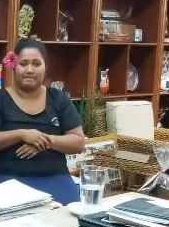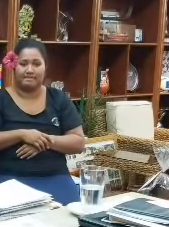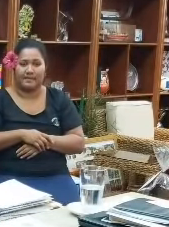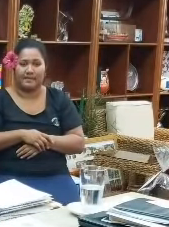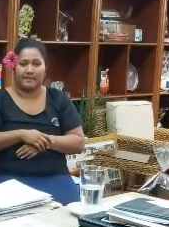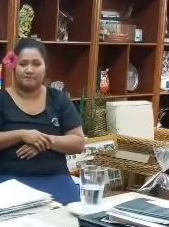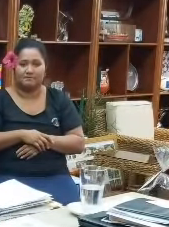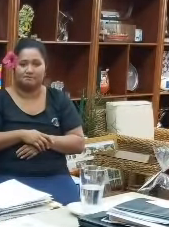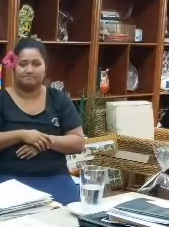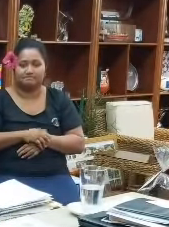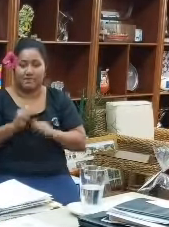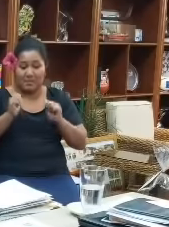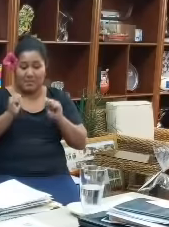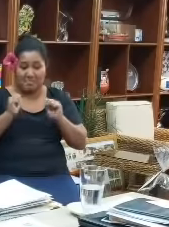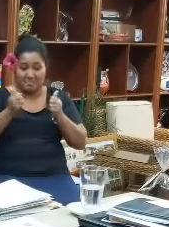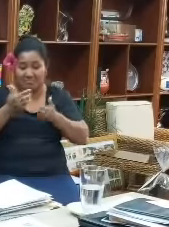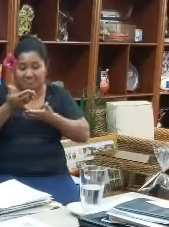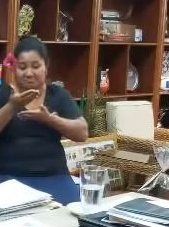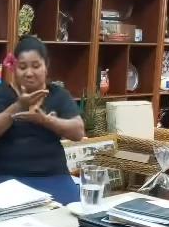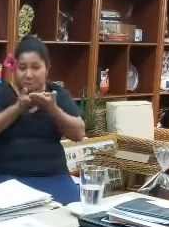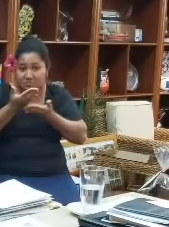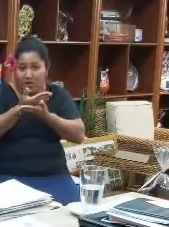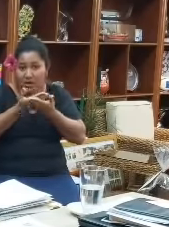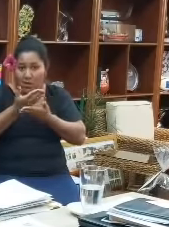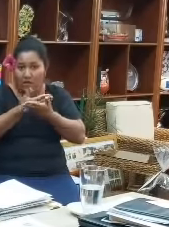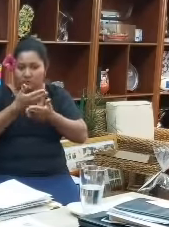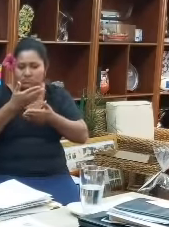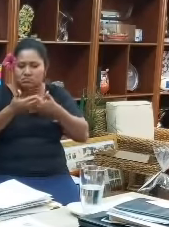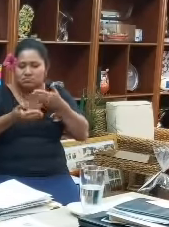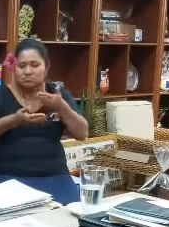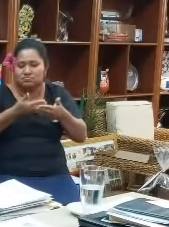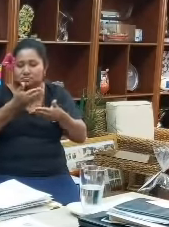whataltana noa a tini li tato fo i